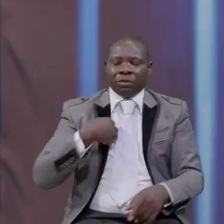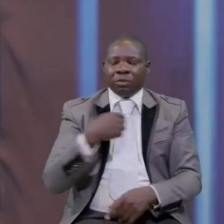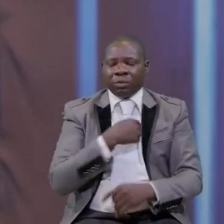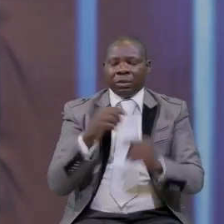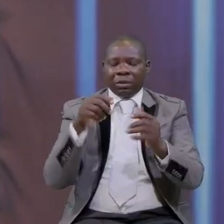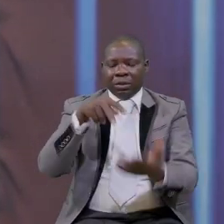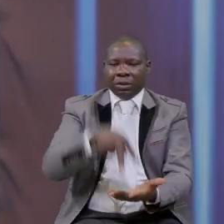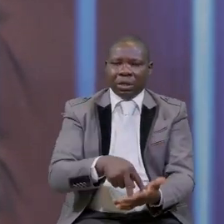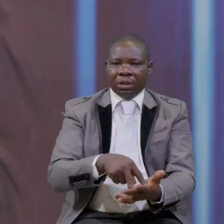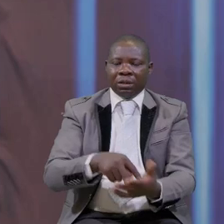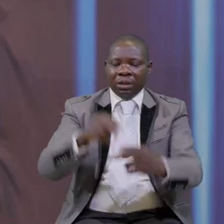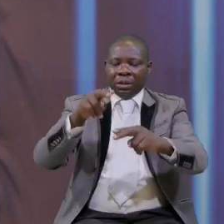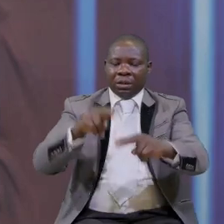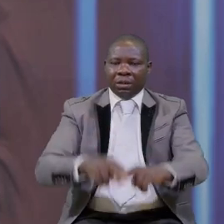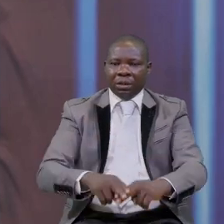Tiens, comme tu dois.